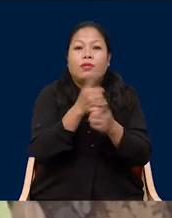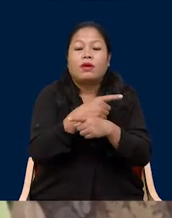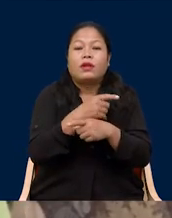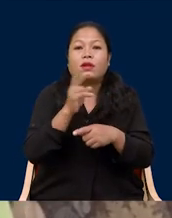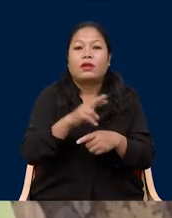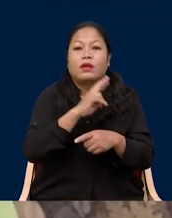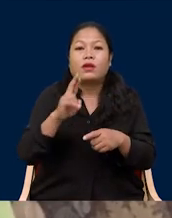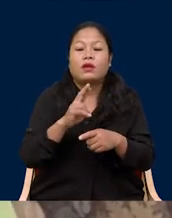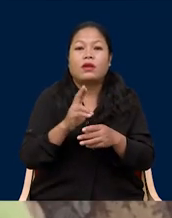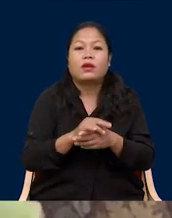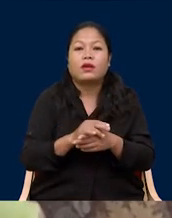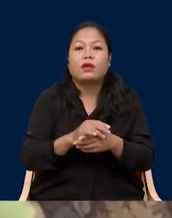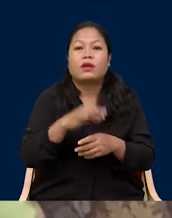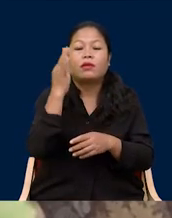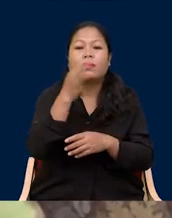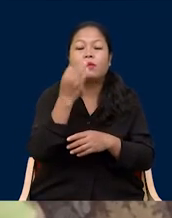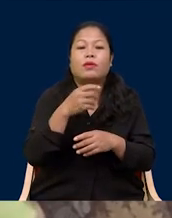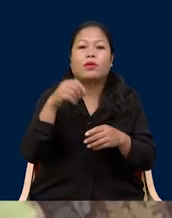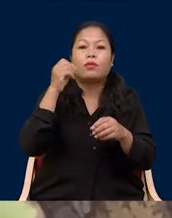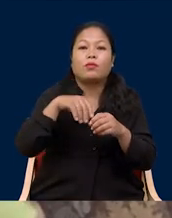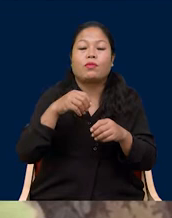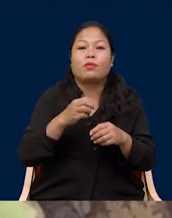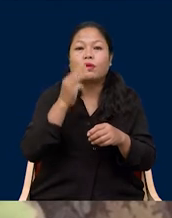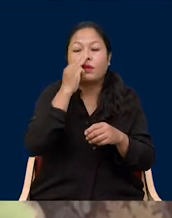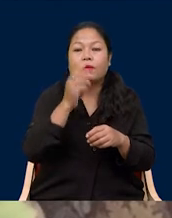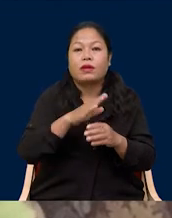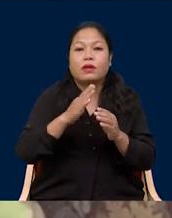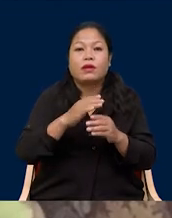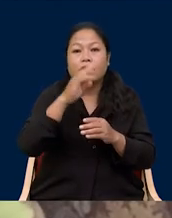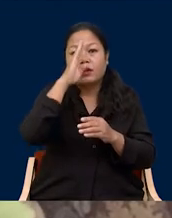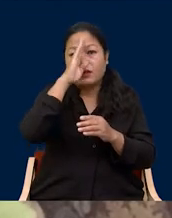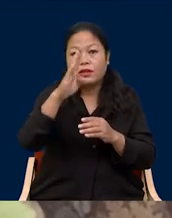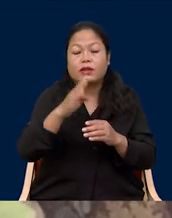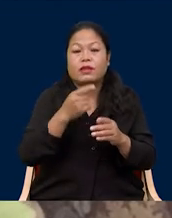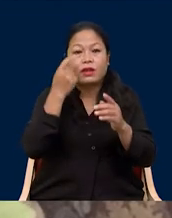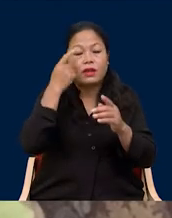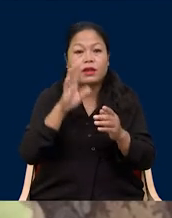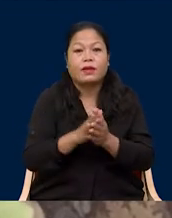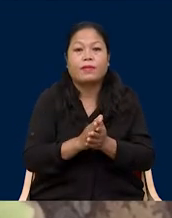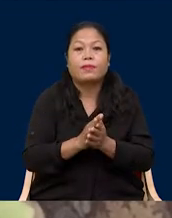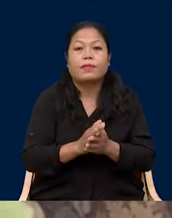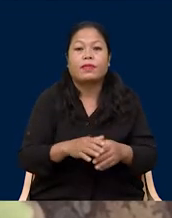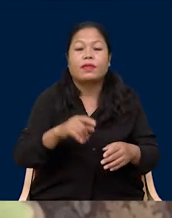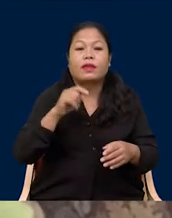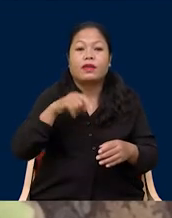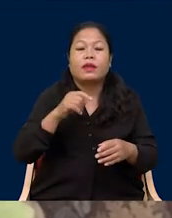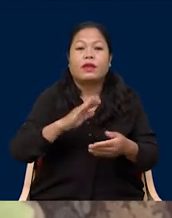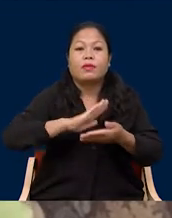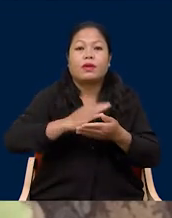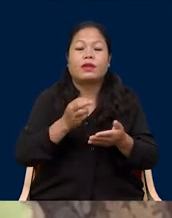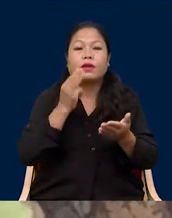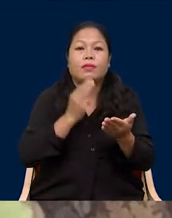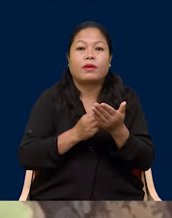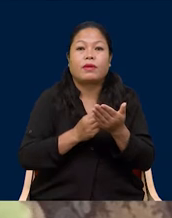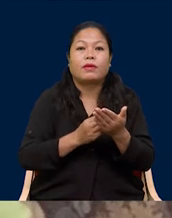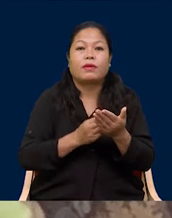र विशेष रूपमा यो वातावरणकै मुद्दामा भन्दाखेरि, सिधा रूपमा हेर्ने हो भने यही महिनामा